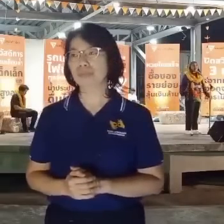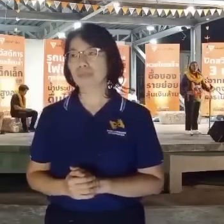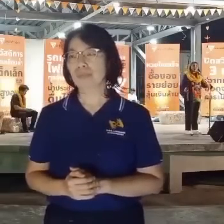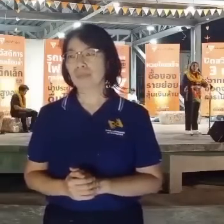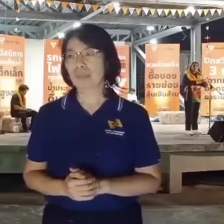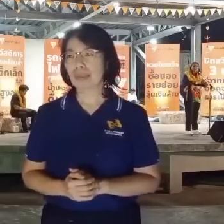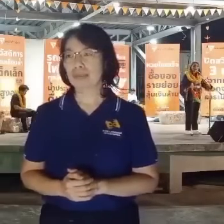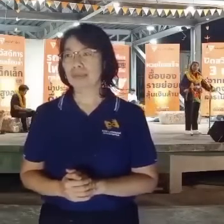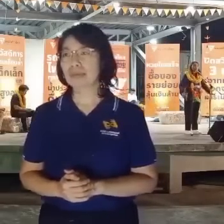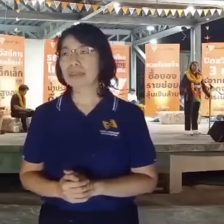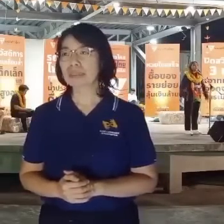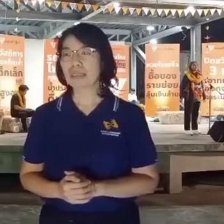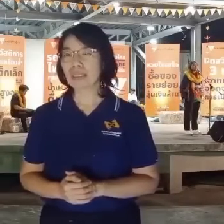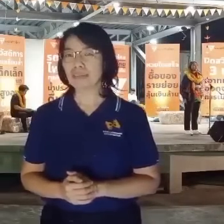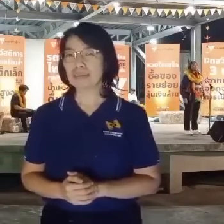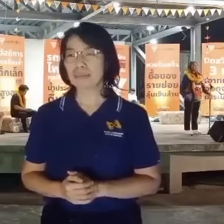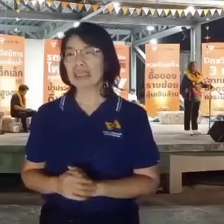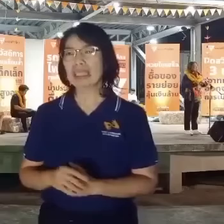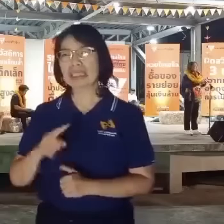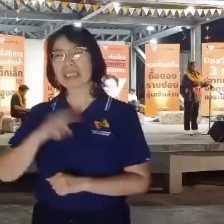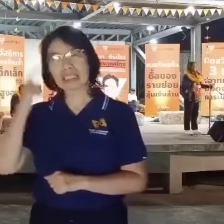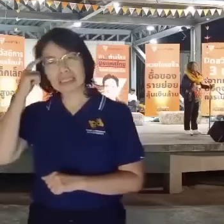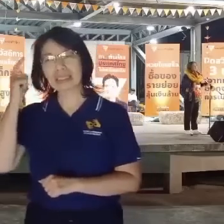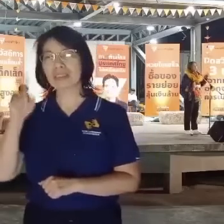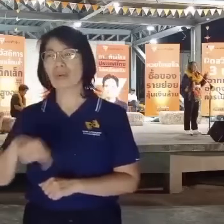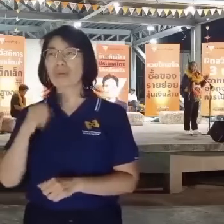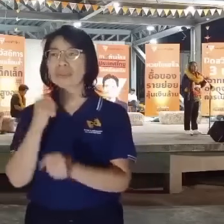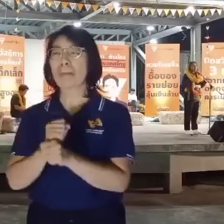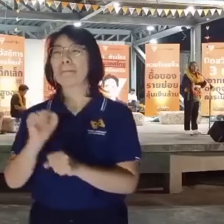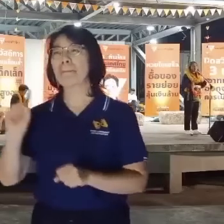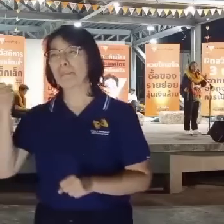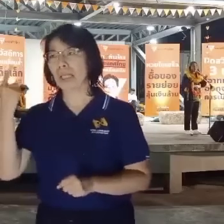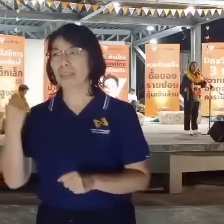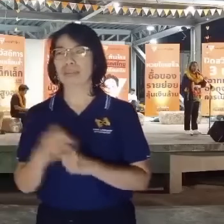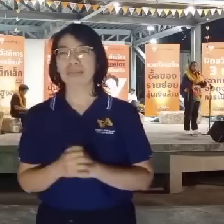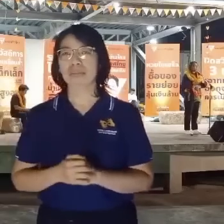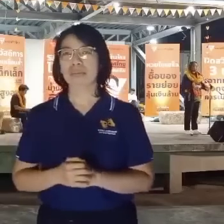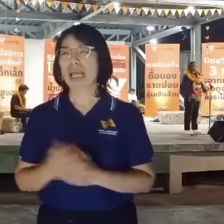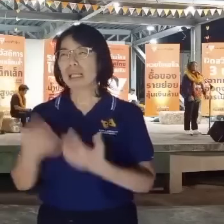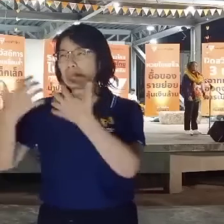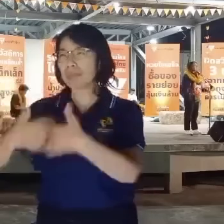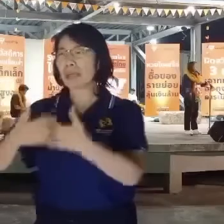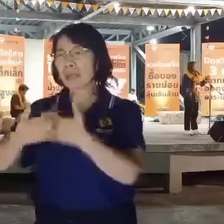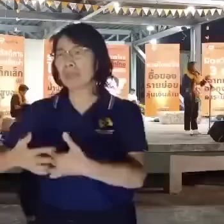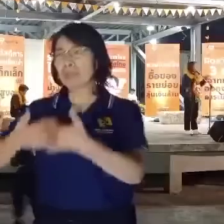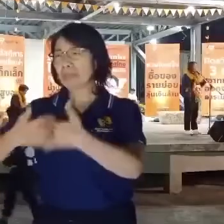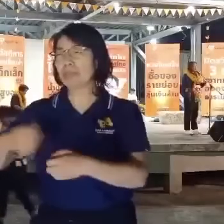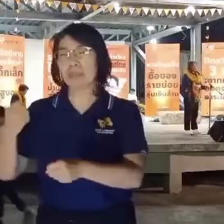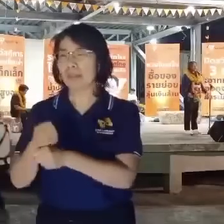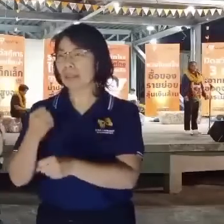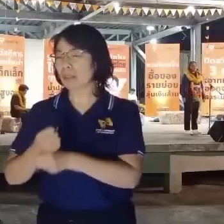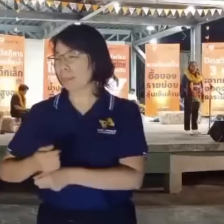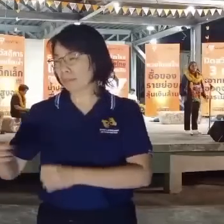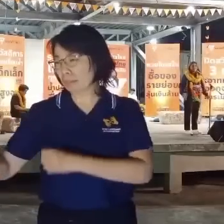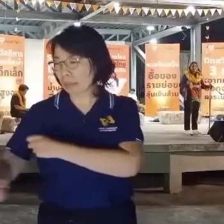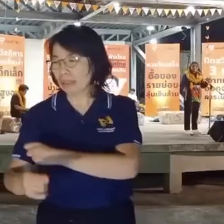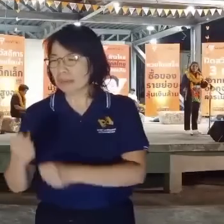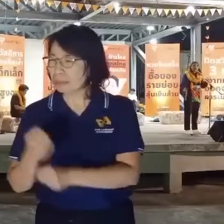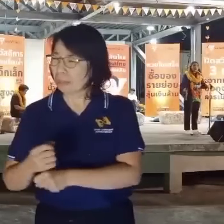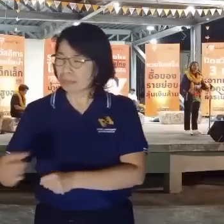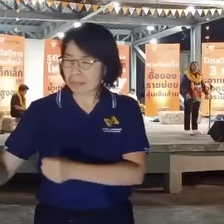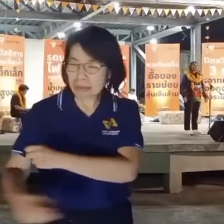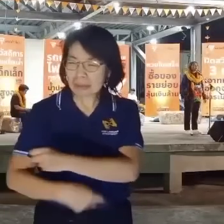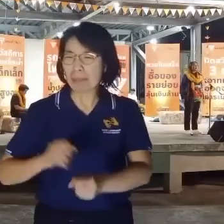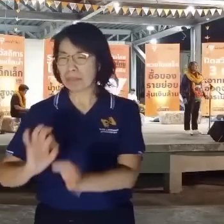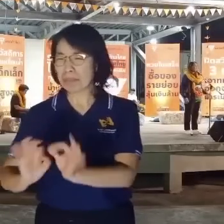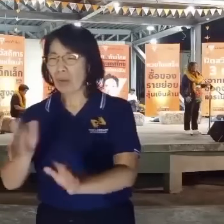การเผาเราต้องไม่เอาแล้วเราต้องเลิกให้มีการผลิตแบบใหม่มีการเก็บเกี่ยวแบบใหม่ที่ไม่ต้องเ